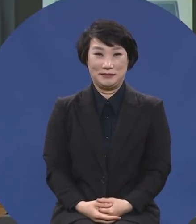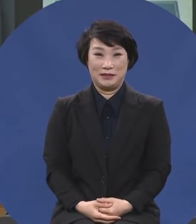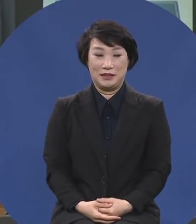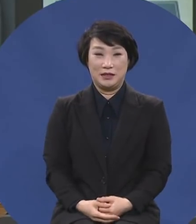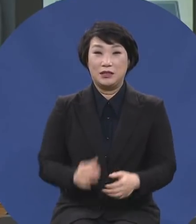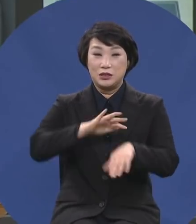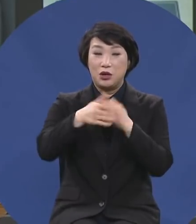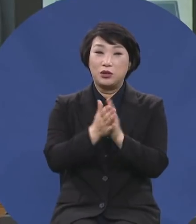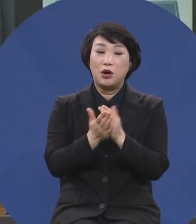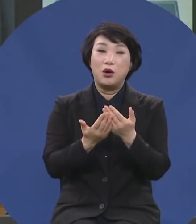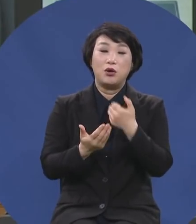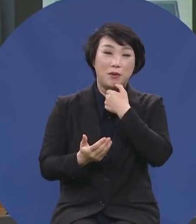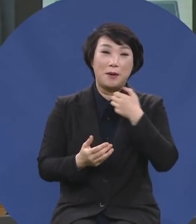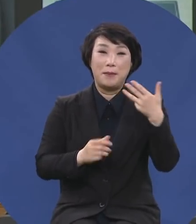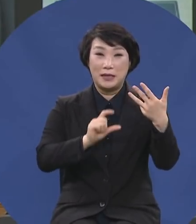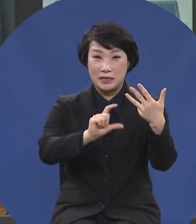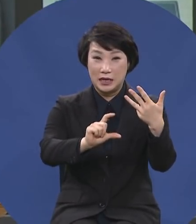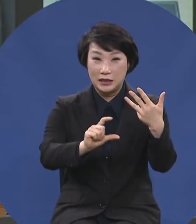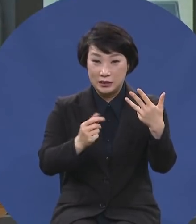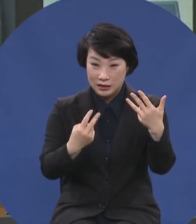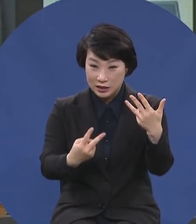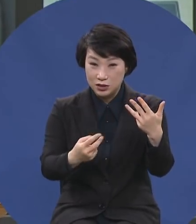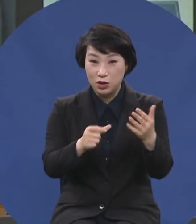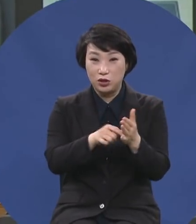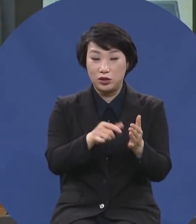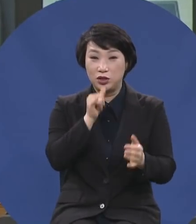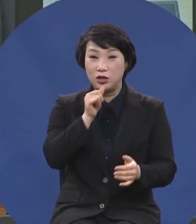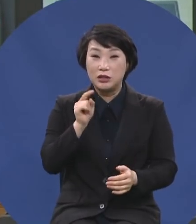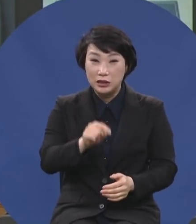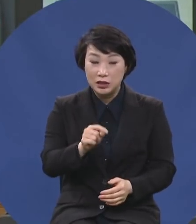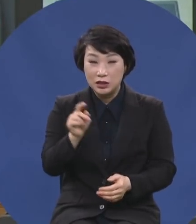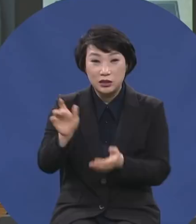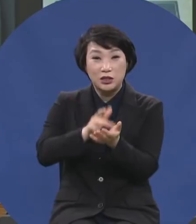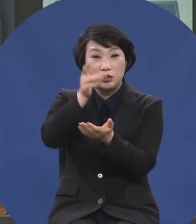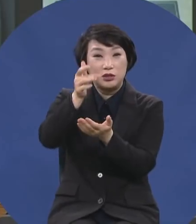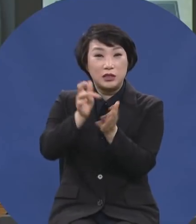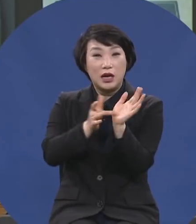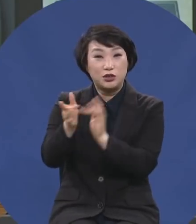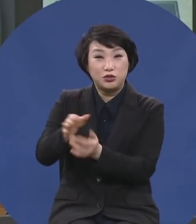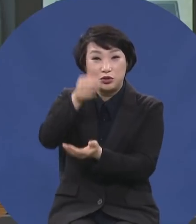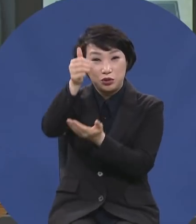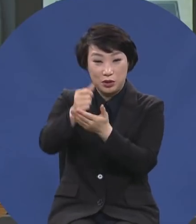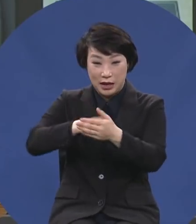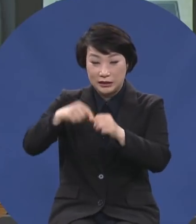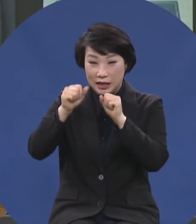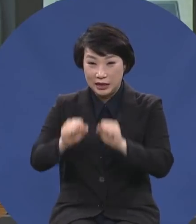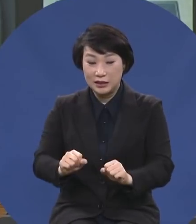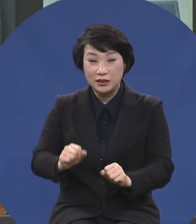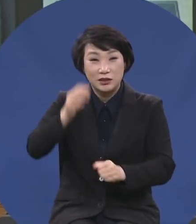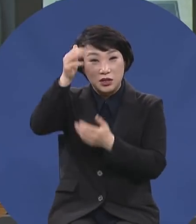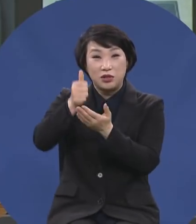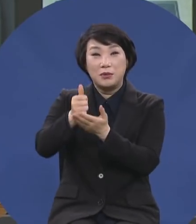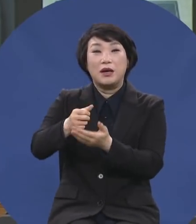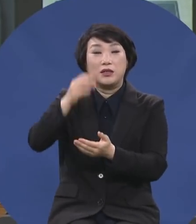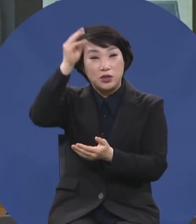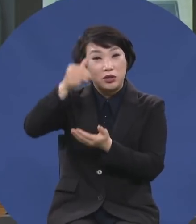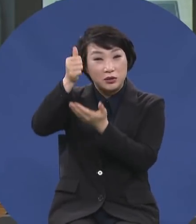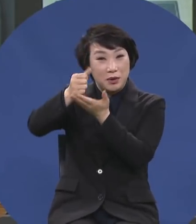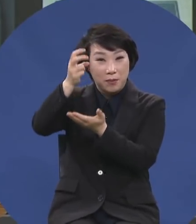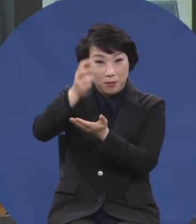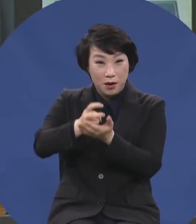축원합니다. 로마서 8장 2절에 이는 그리스도 예수 안에 있는 생명의 성령의